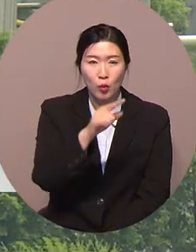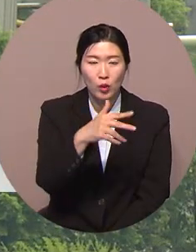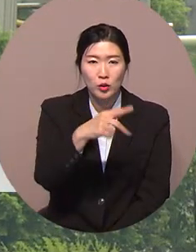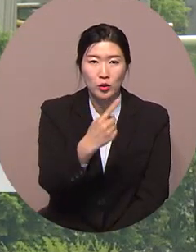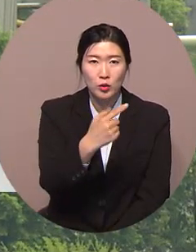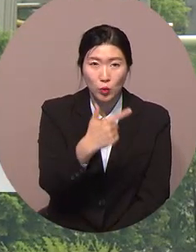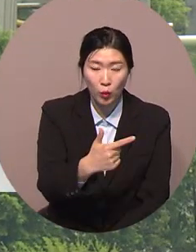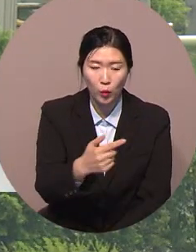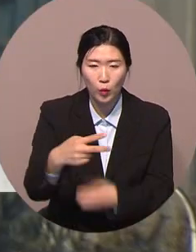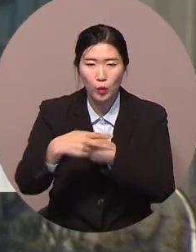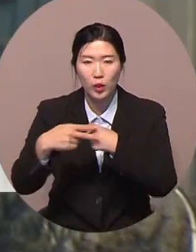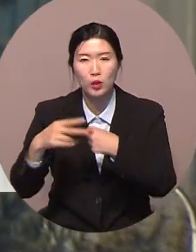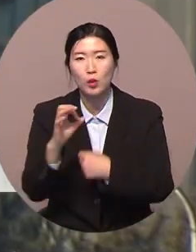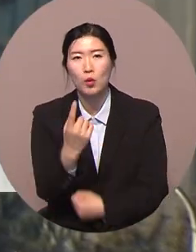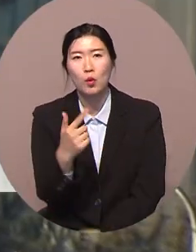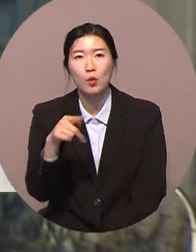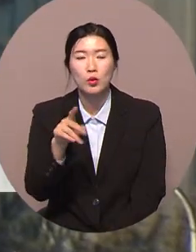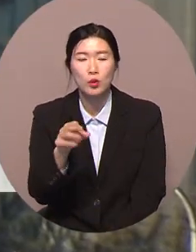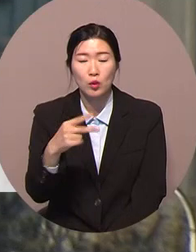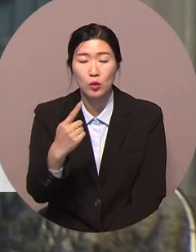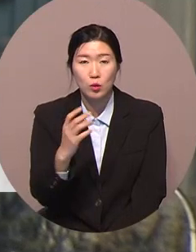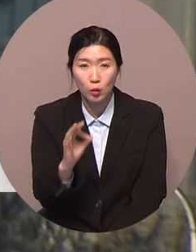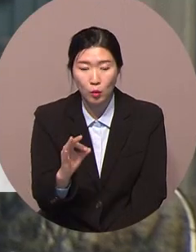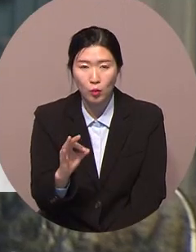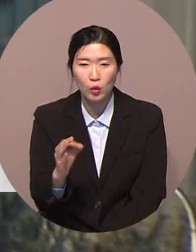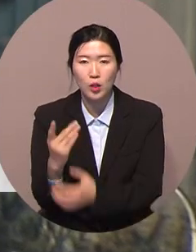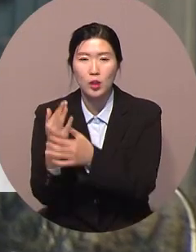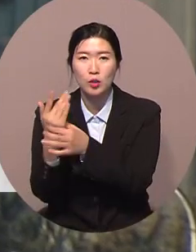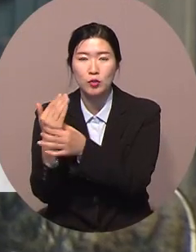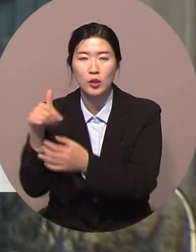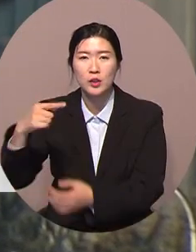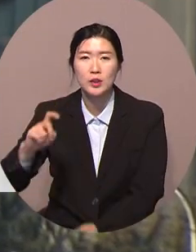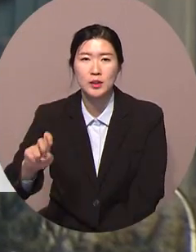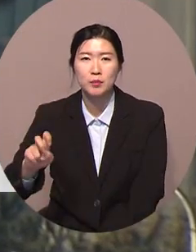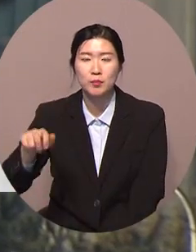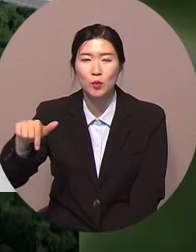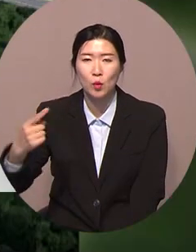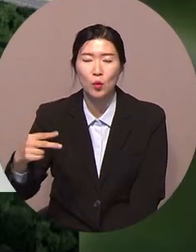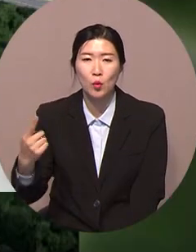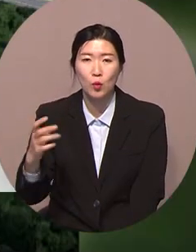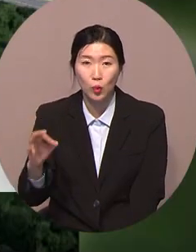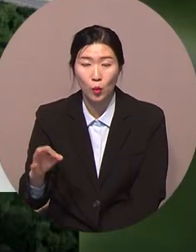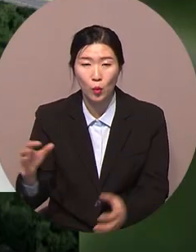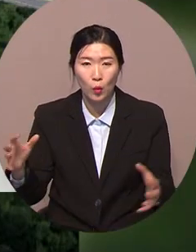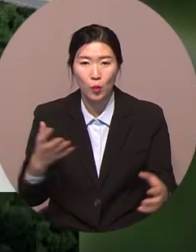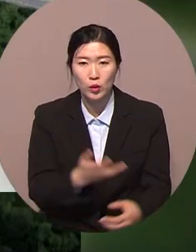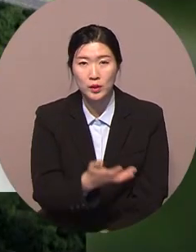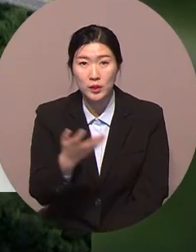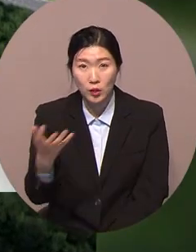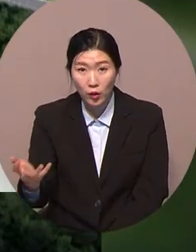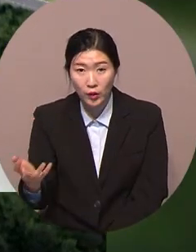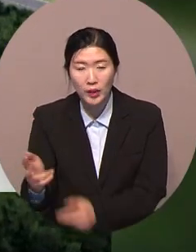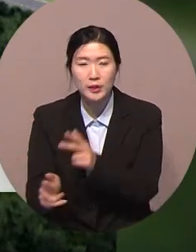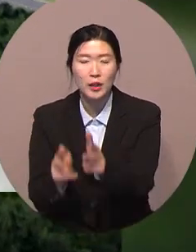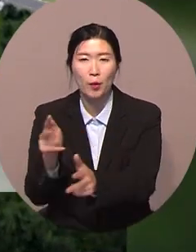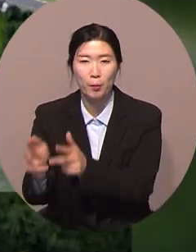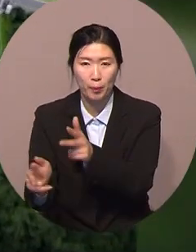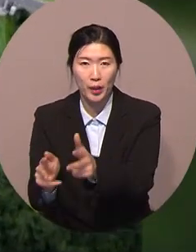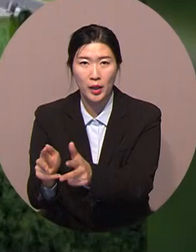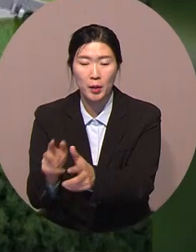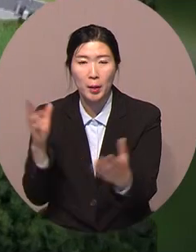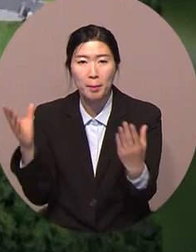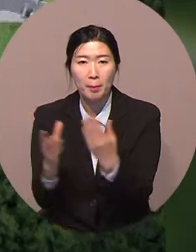처리장과 대덕구 오정동 분요 처리장을 유성구 금고동 일대로 통합 이전하는 이번 사업은